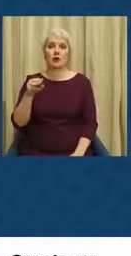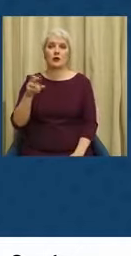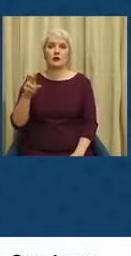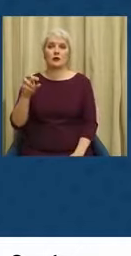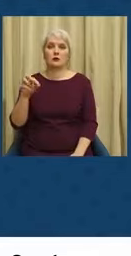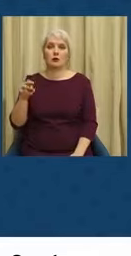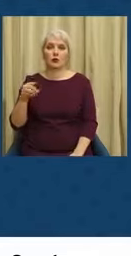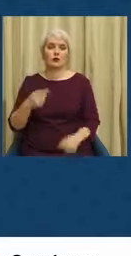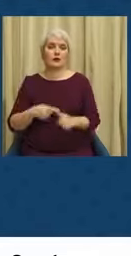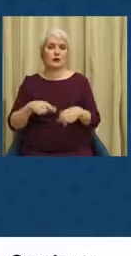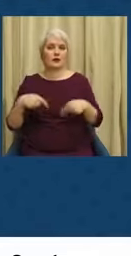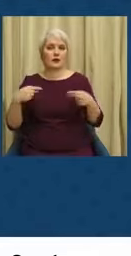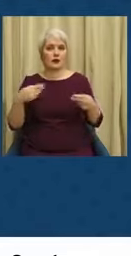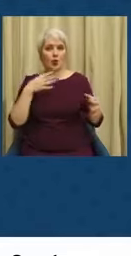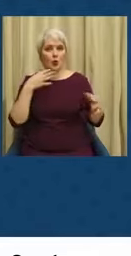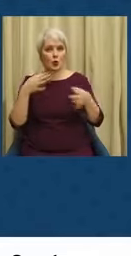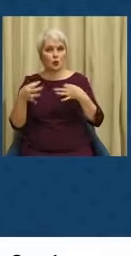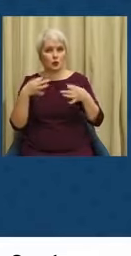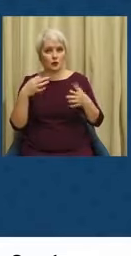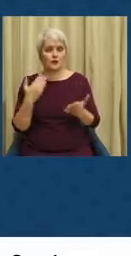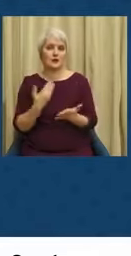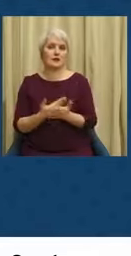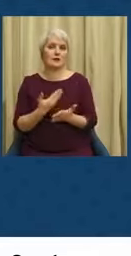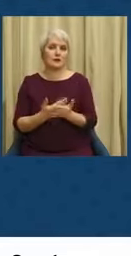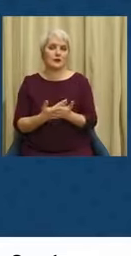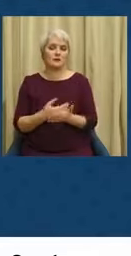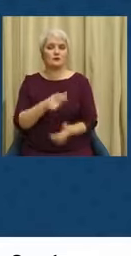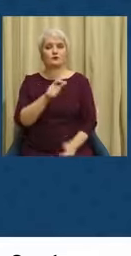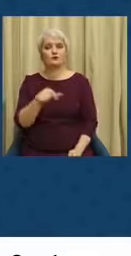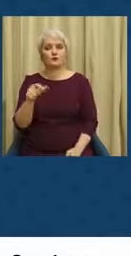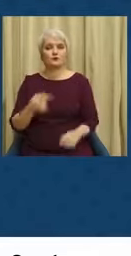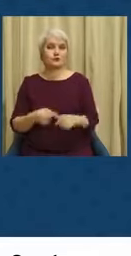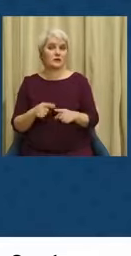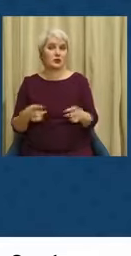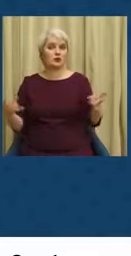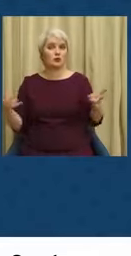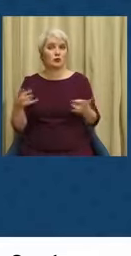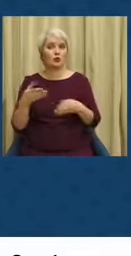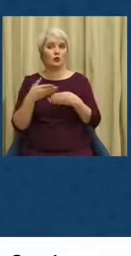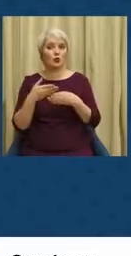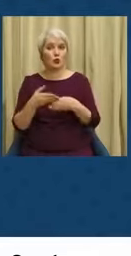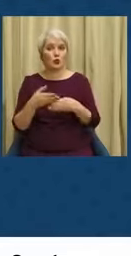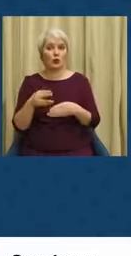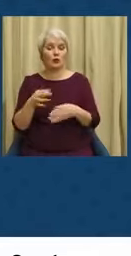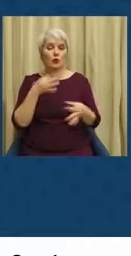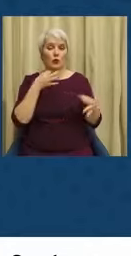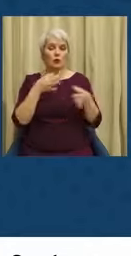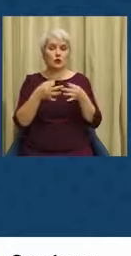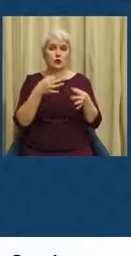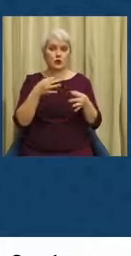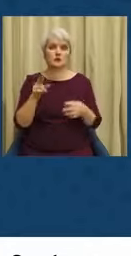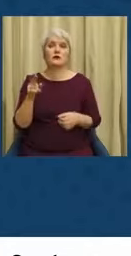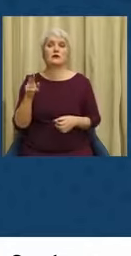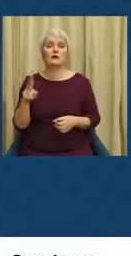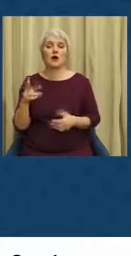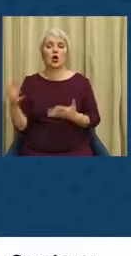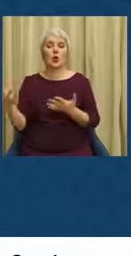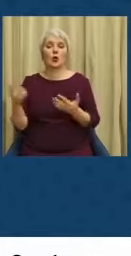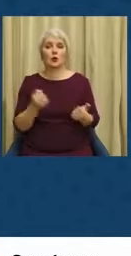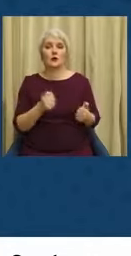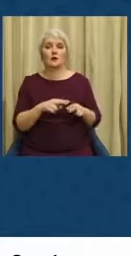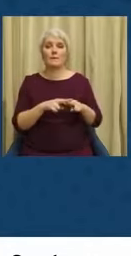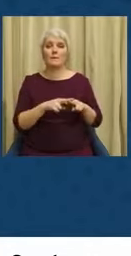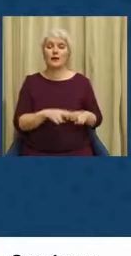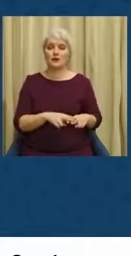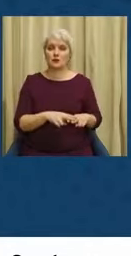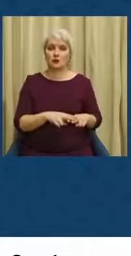надає консультації, наприклад, людям, які потребують допомоги, як по консультації, як отримати